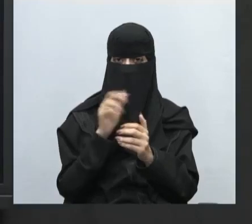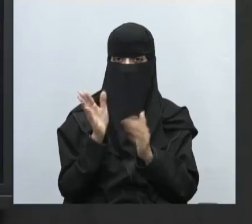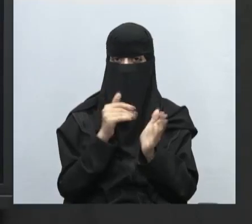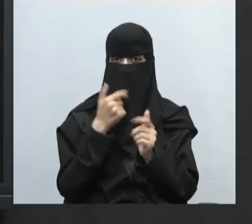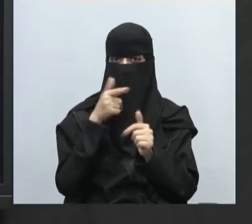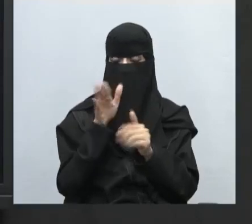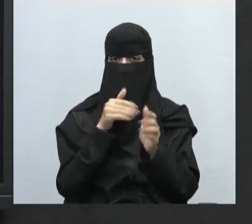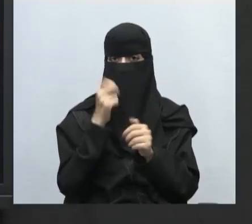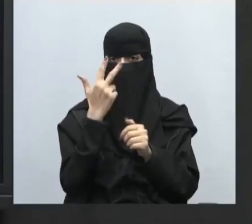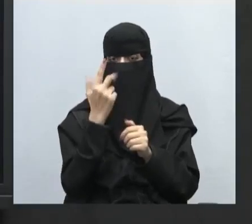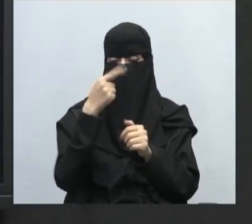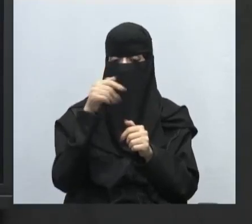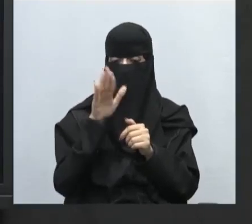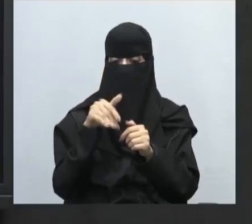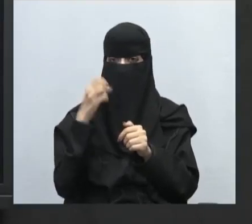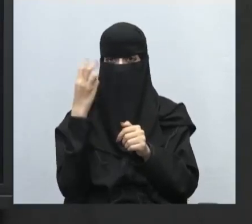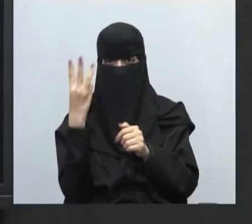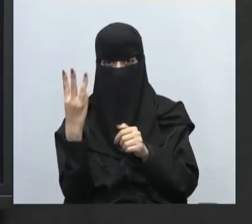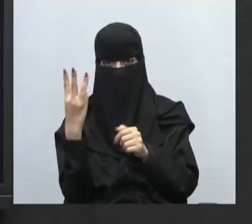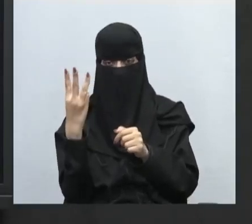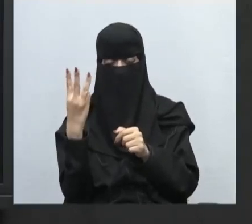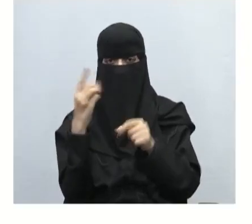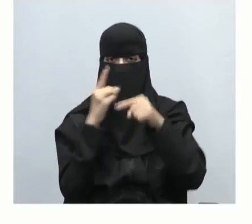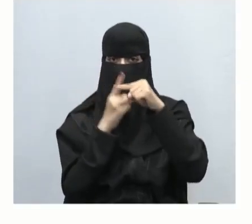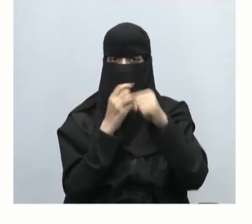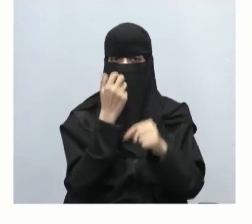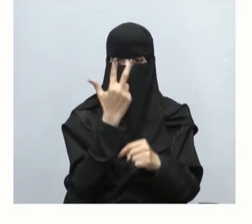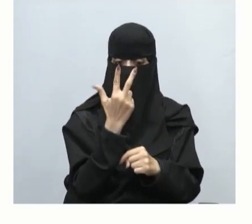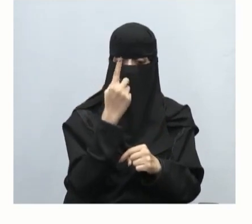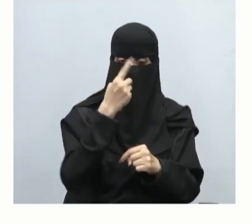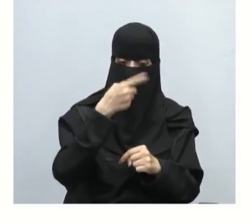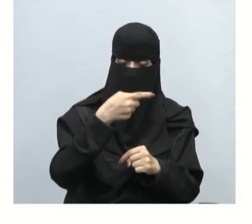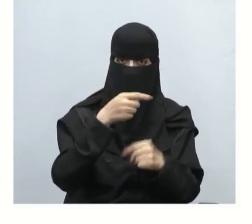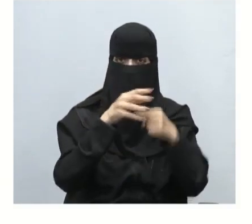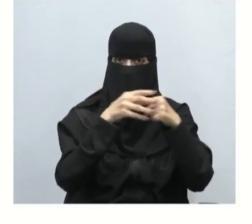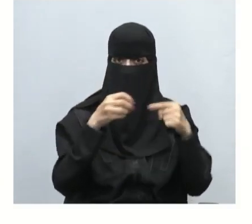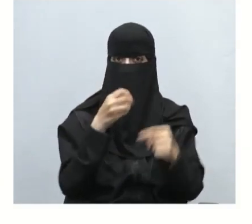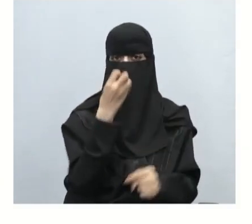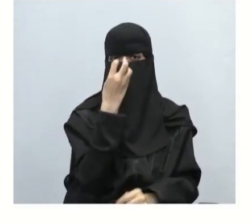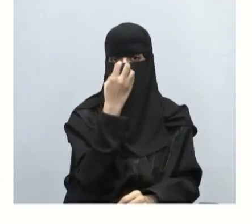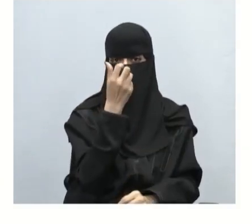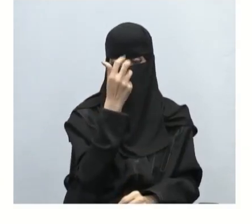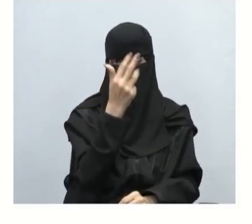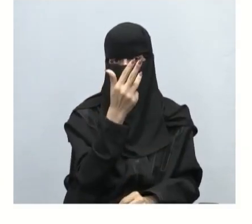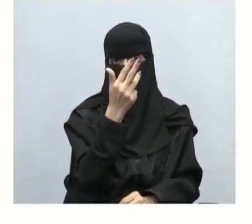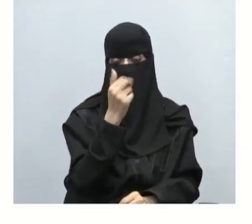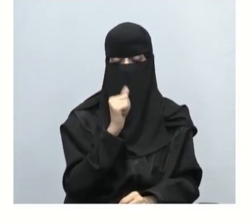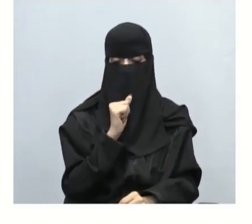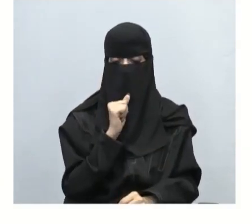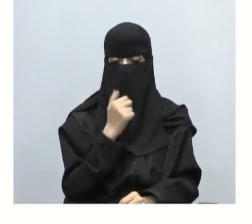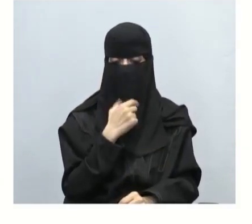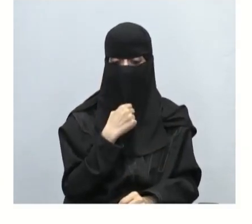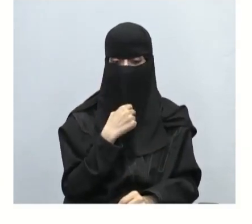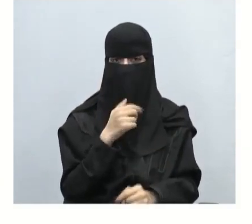6 في 3 هو 18 اذا تصبح العباره ماذا تصبح العباره 3 مضافا اليها 18 ومن